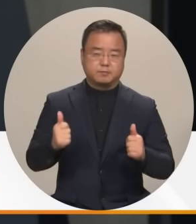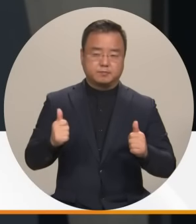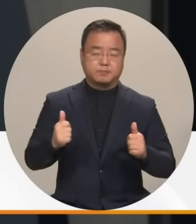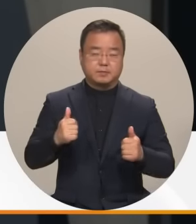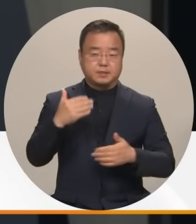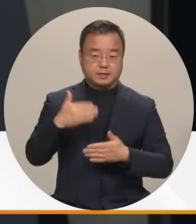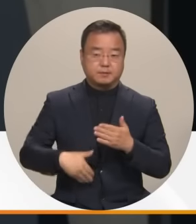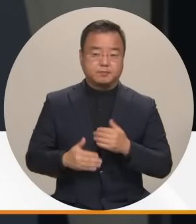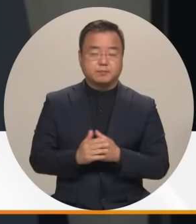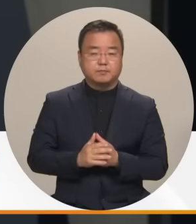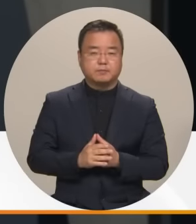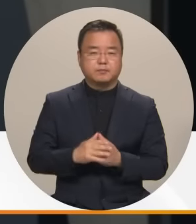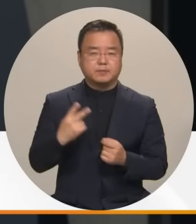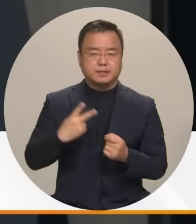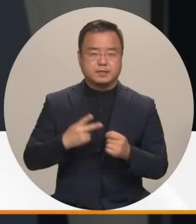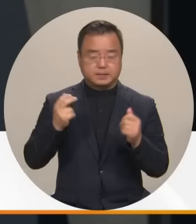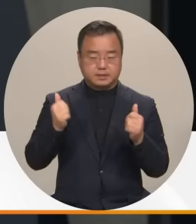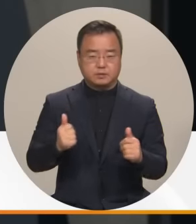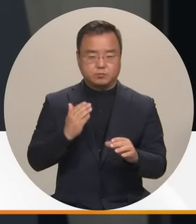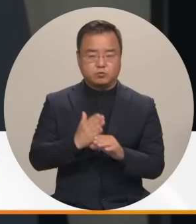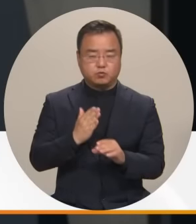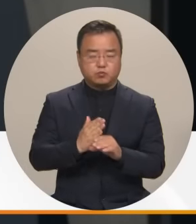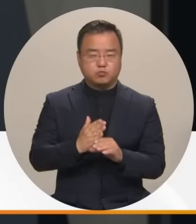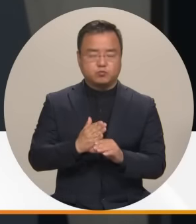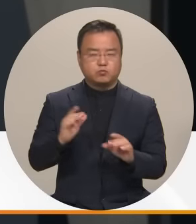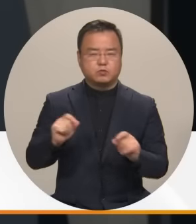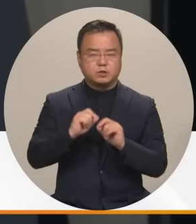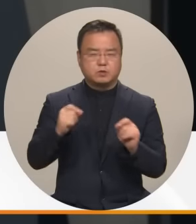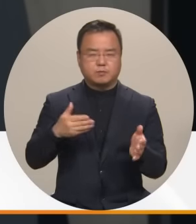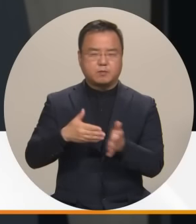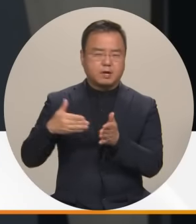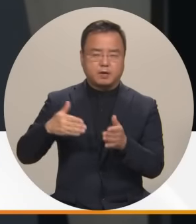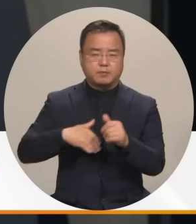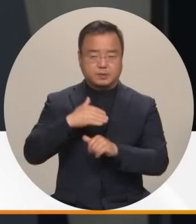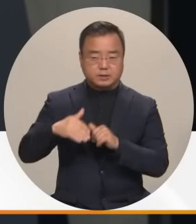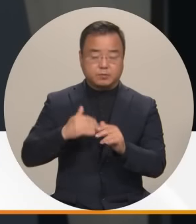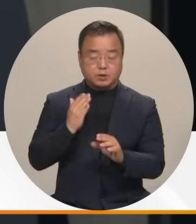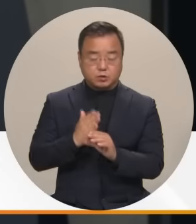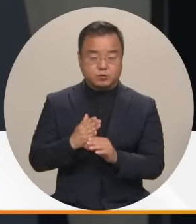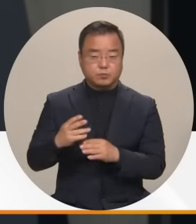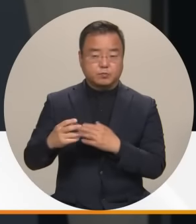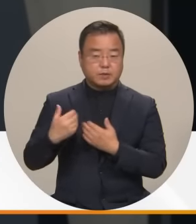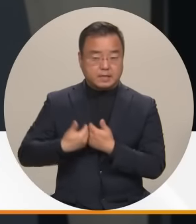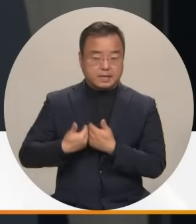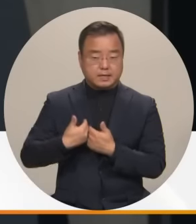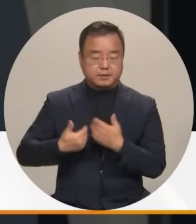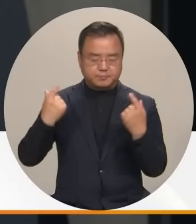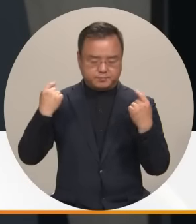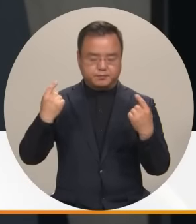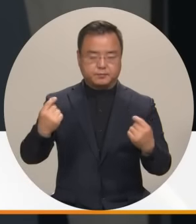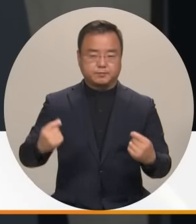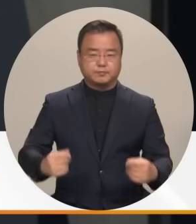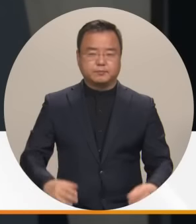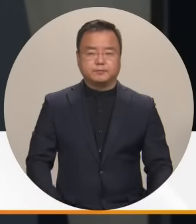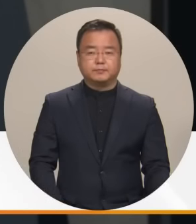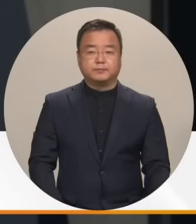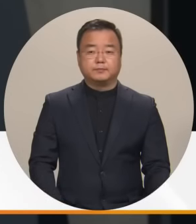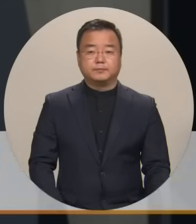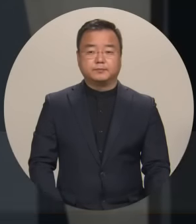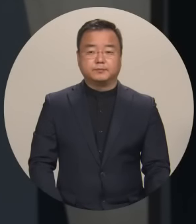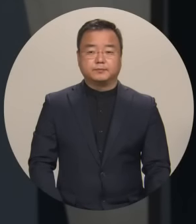어 정리해 보면 이신 법원의 가처분 기가 각하 결정 이후에도 의정 갈등 문제는 아직까지 해결해 실마리가 보이지